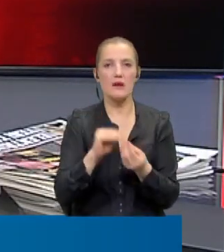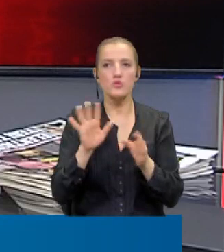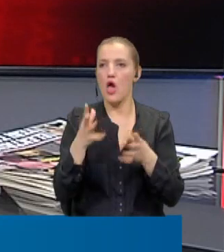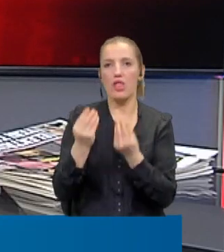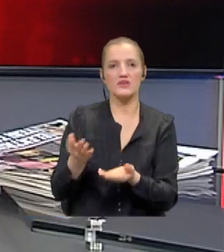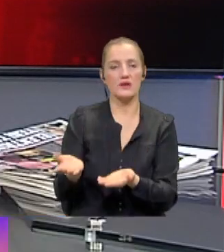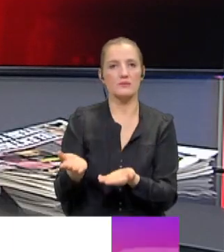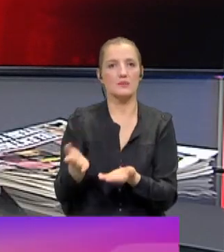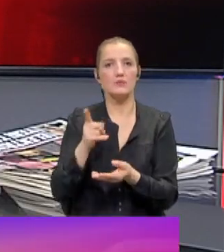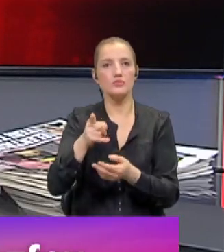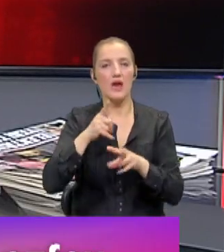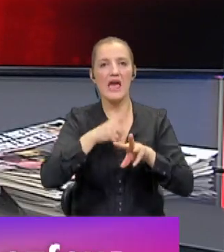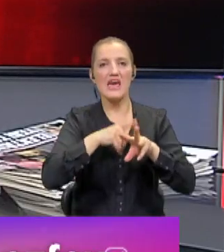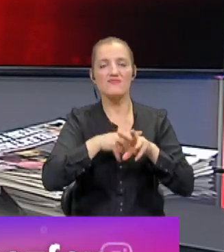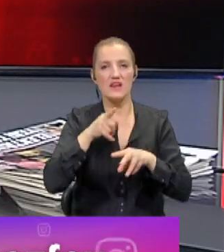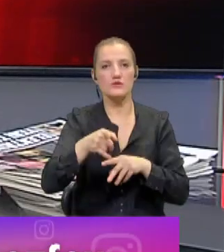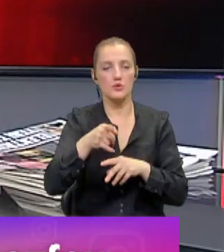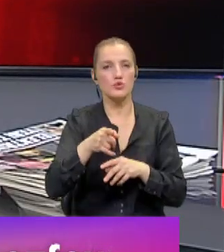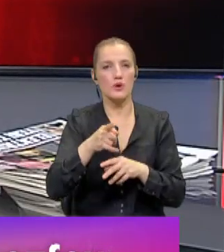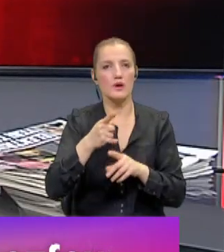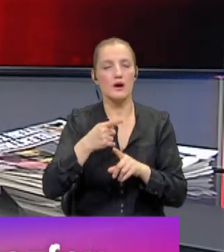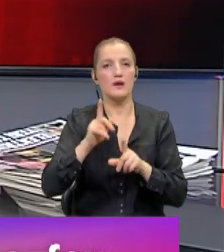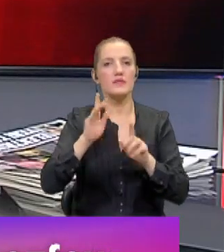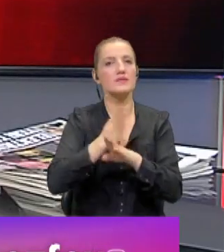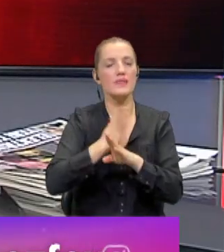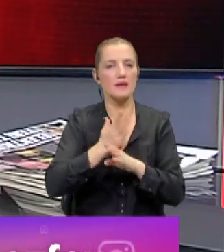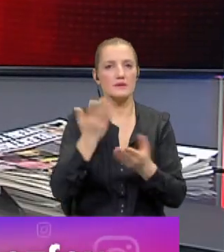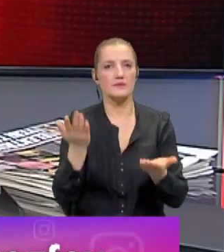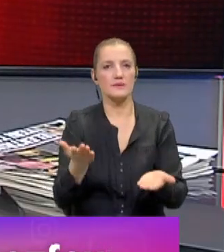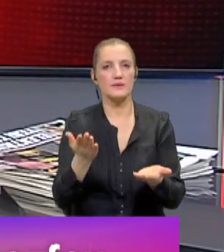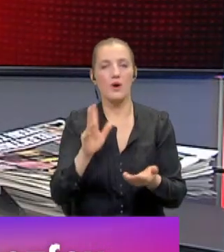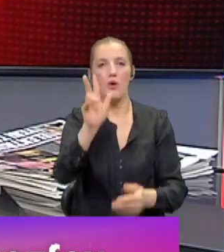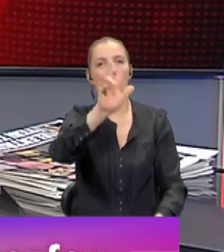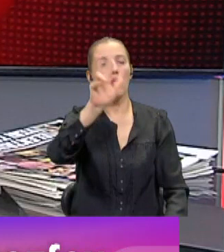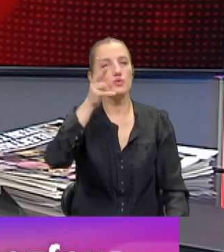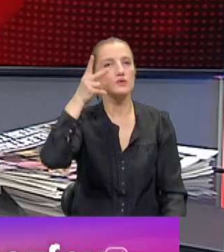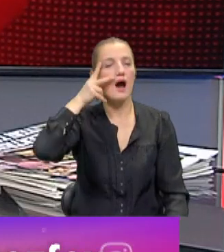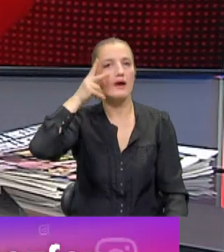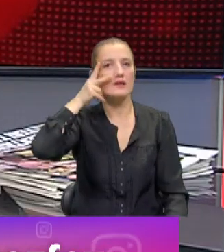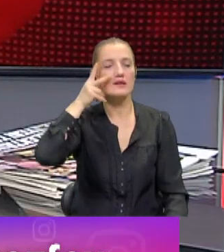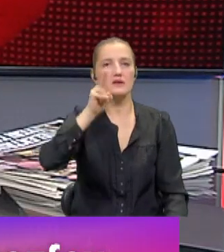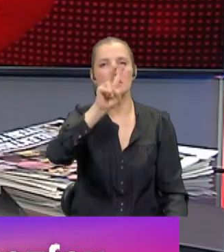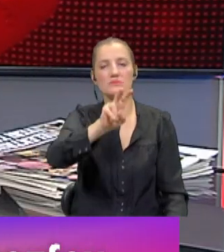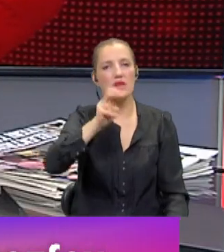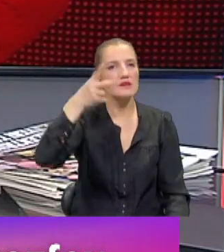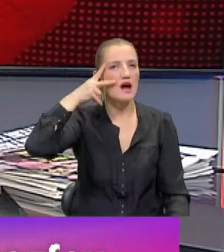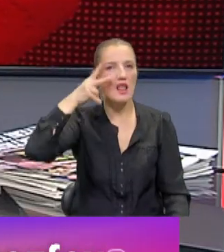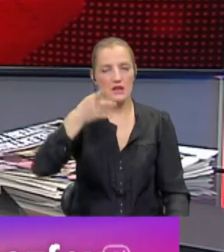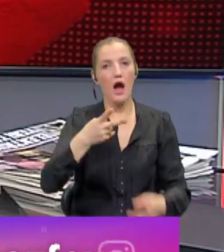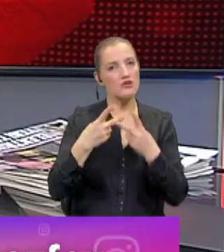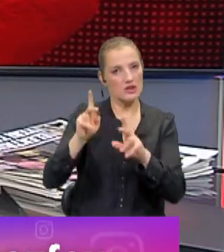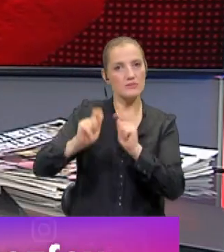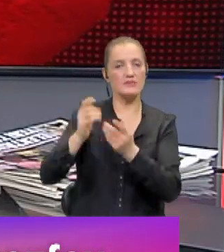zamlar Ne olacak bu zamlar enflasyon tetikleyecek mi Neden mesela 30 Aralık'ta 28 altta